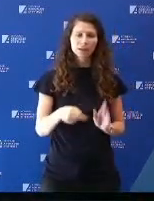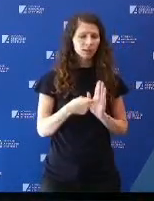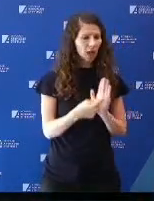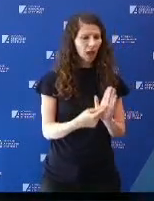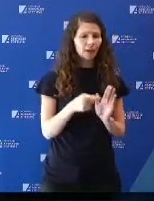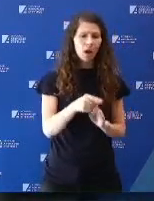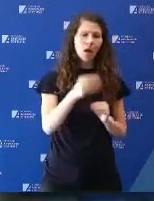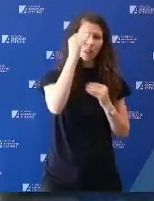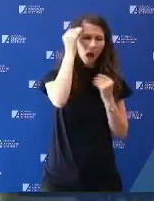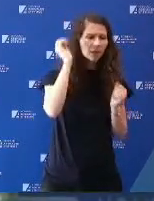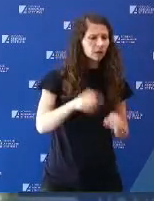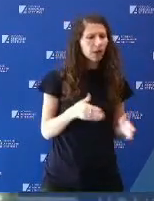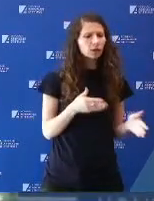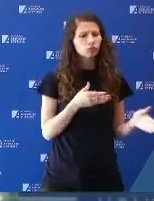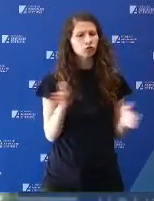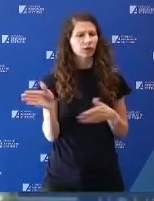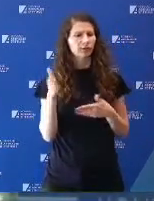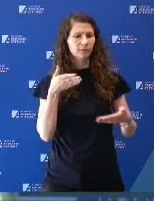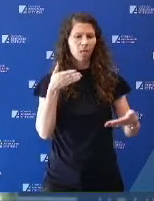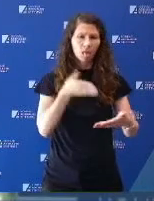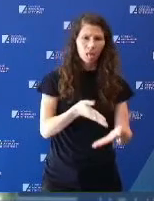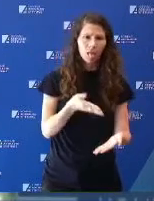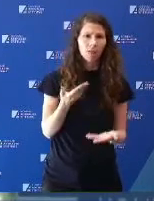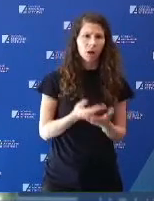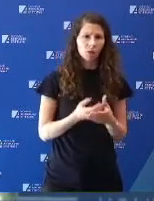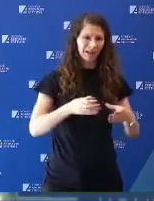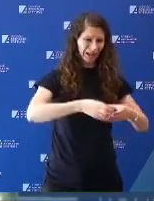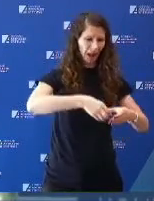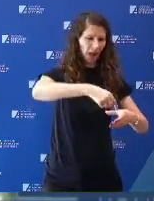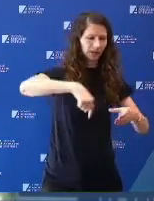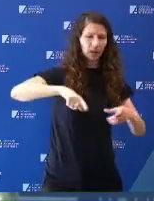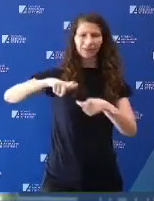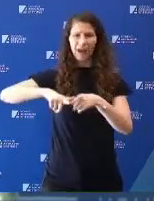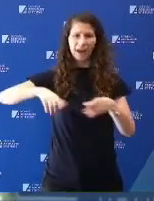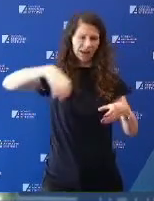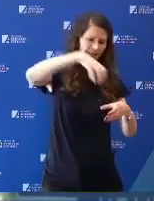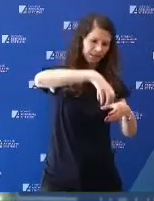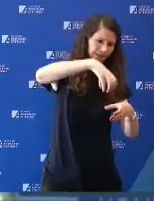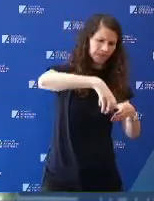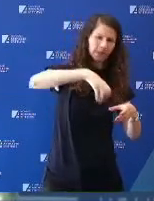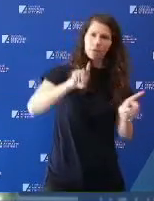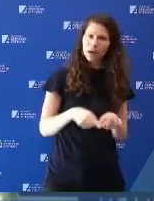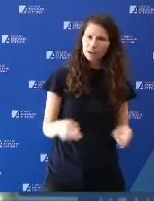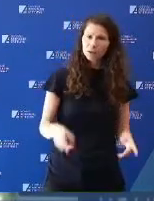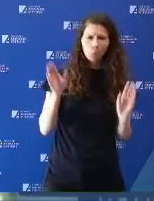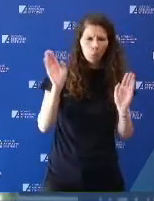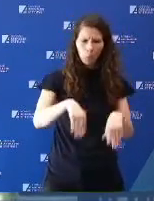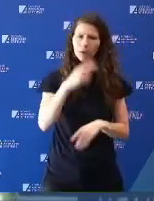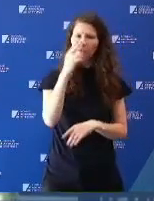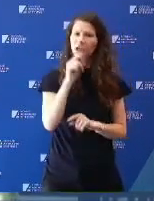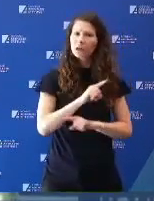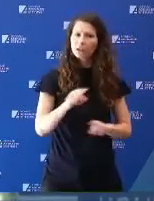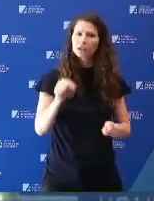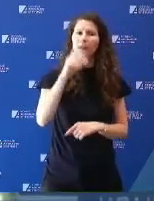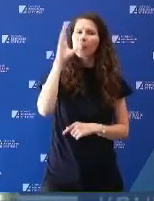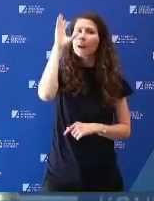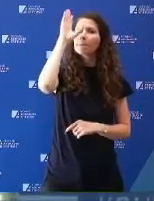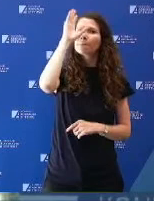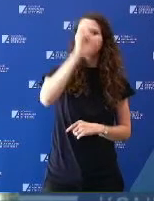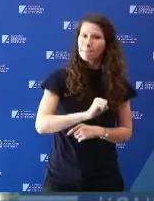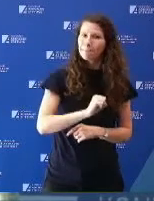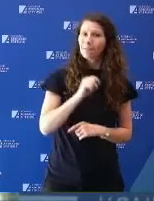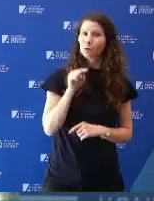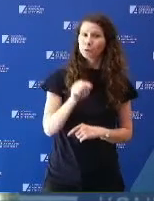mal scheitert, dass das Dreieck mal nicht in den Kreis passt und dann ist das kein Fehler, sondern es ist übrigens eine Erkenntnis. Und das auch mal